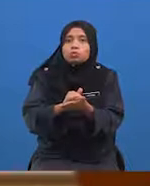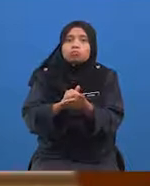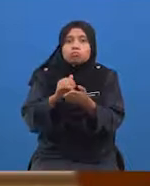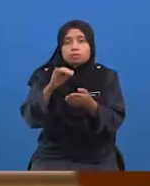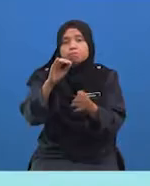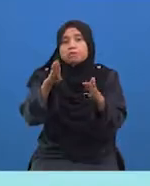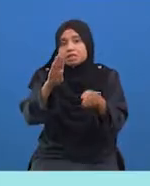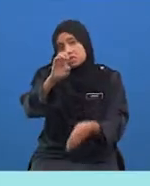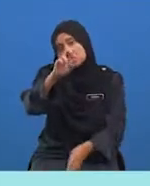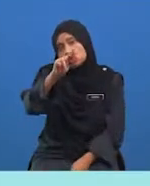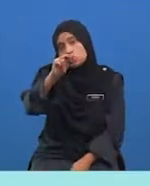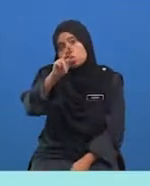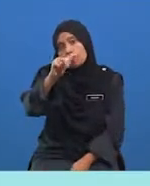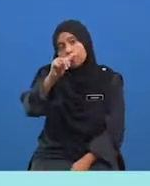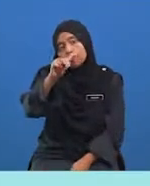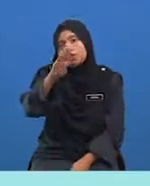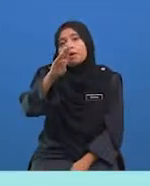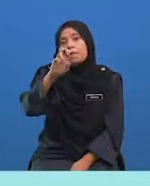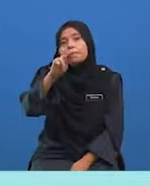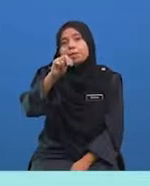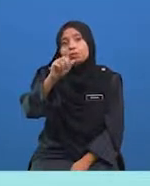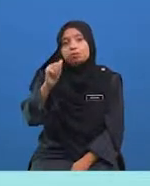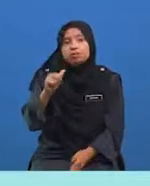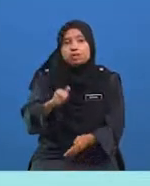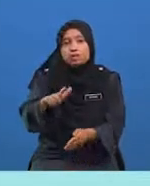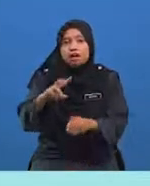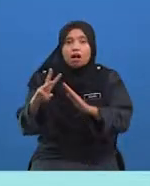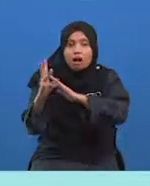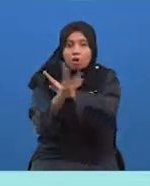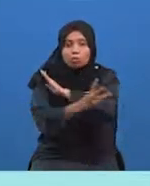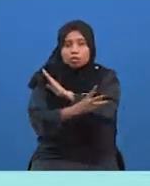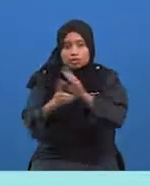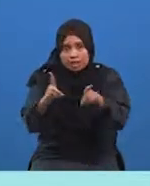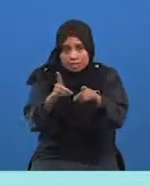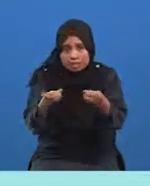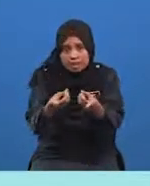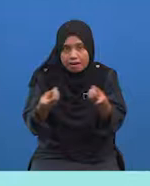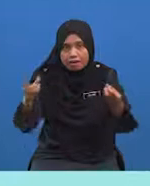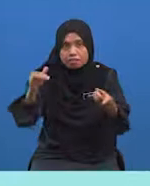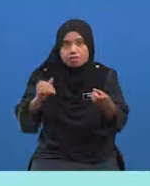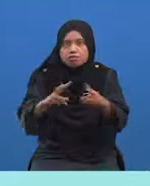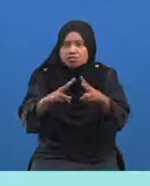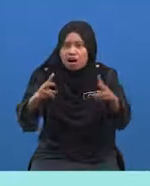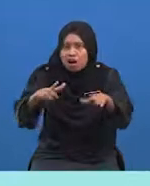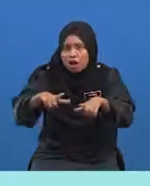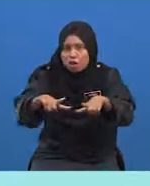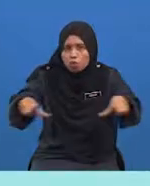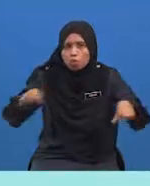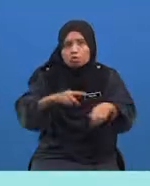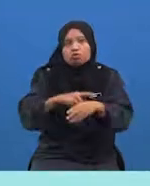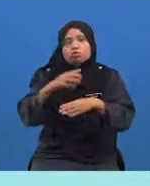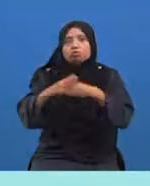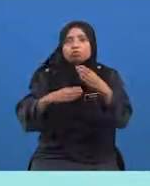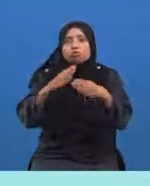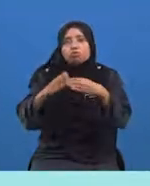benua. Benua ialah kawasan daratan yang sangat luas di muka